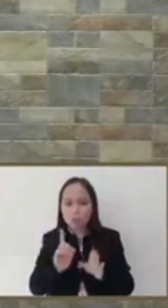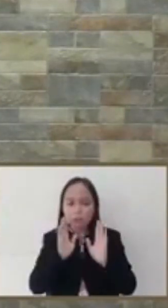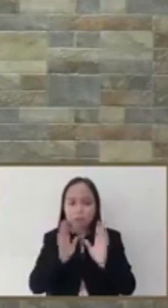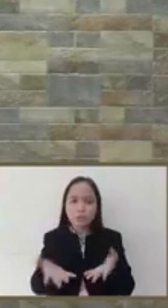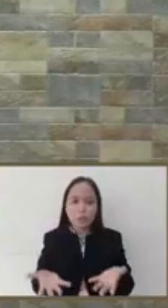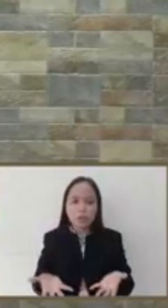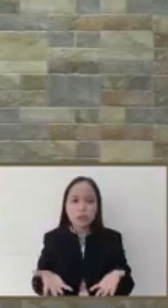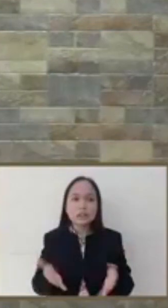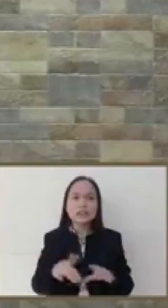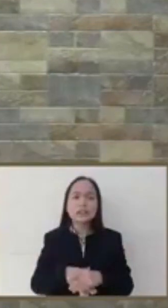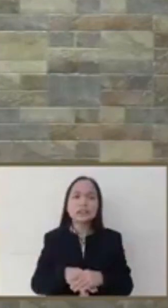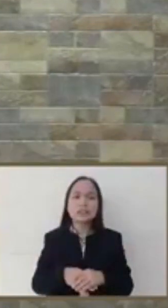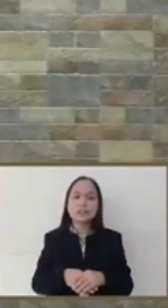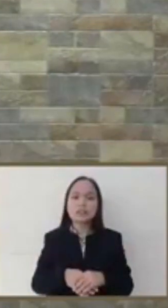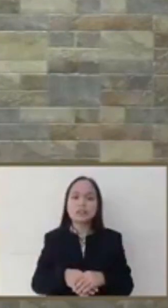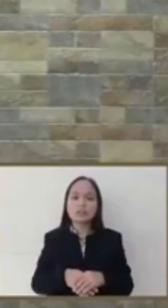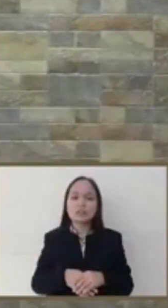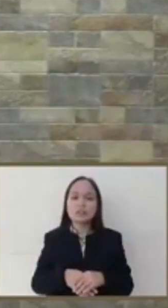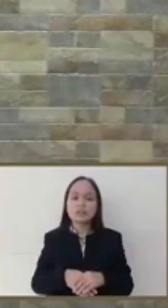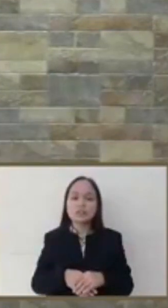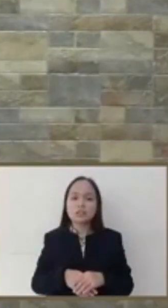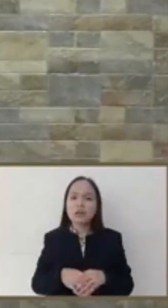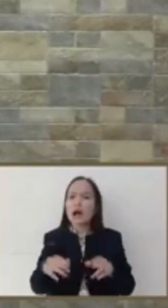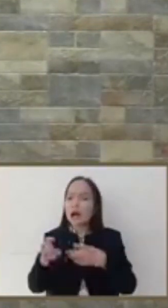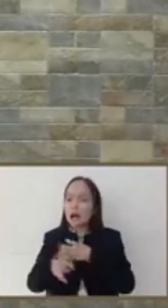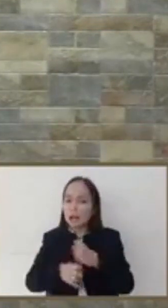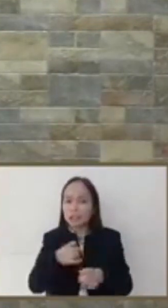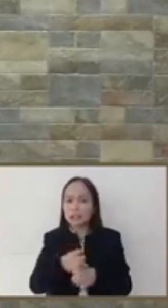Concern sa temporal na walang eternal